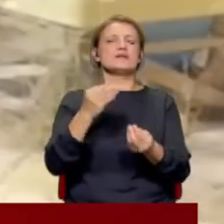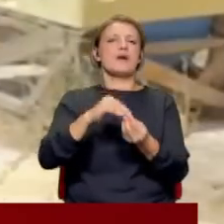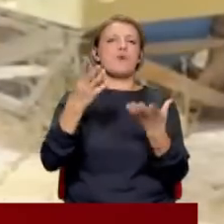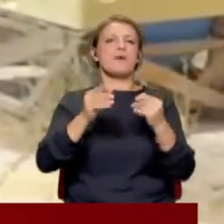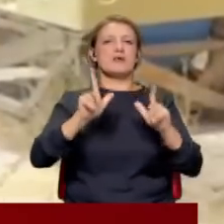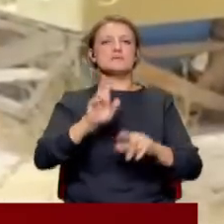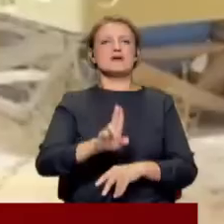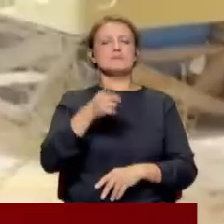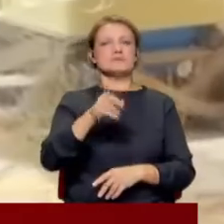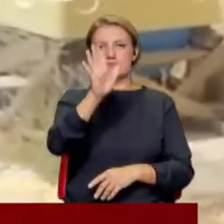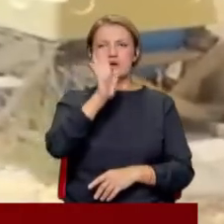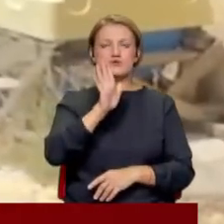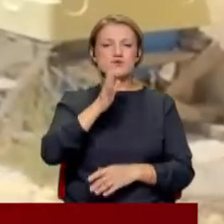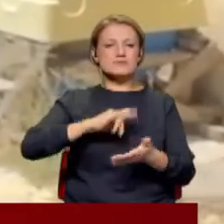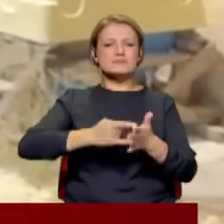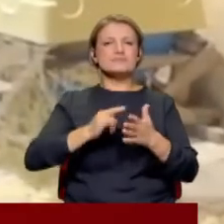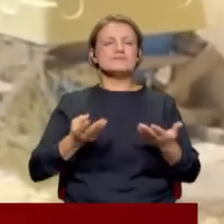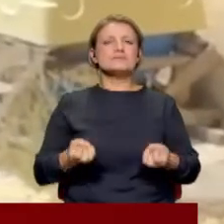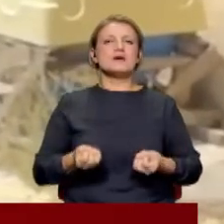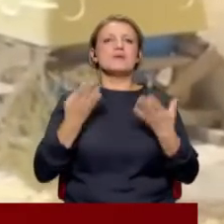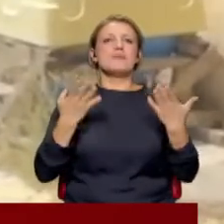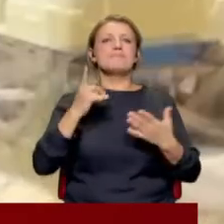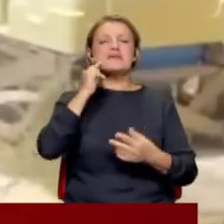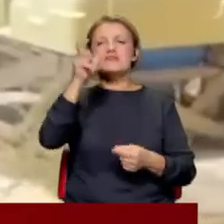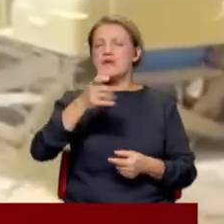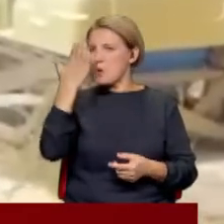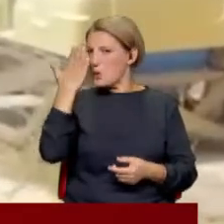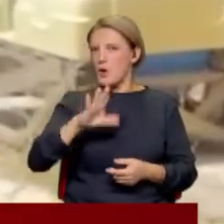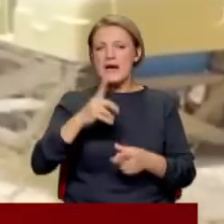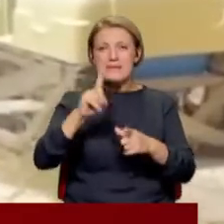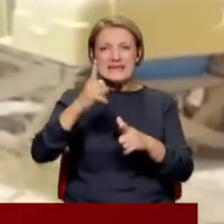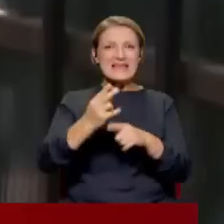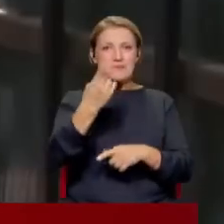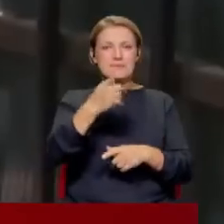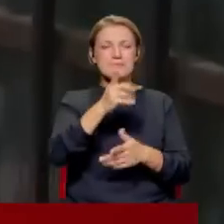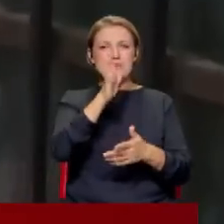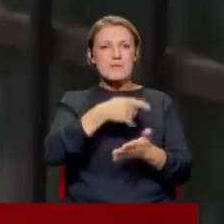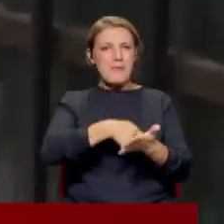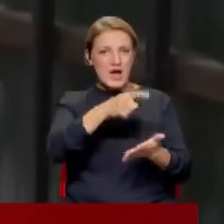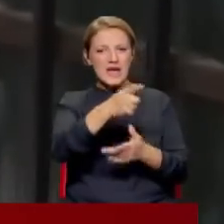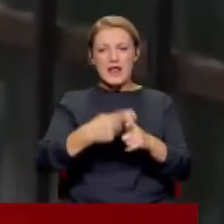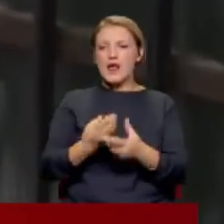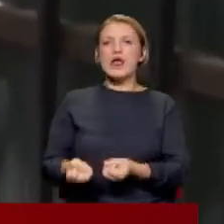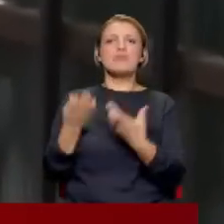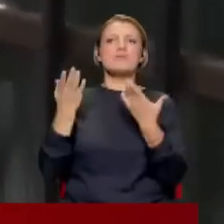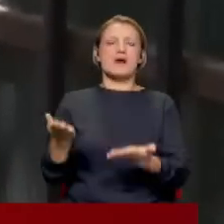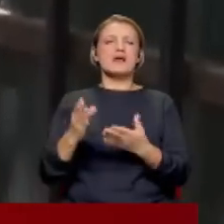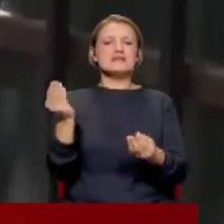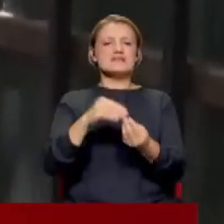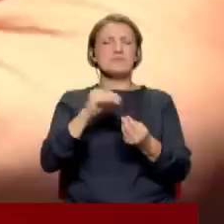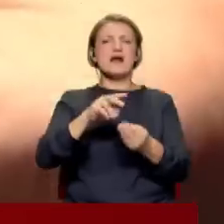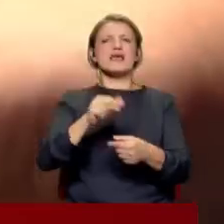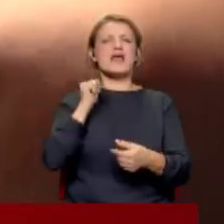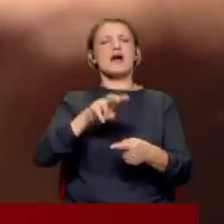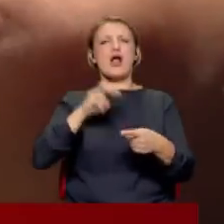lazım. 7500'de geçinebilecek bir Allah'ın kulu yok. Kiraya yetmez bir 7500. Toplumun her kesimi zamlar geri alınsın